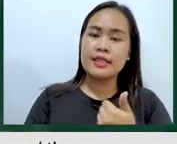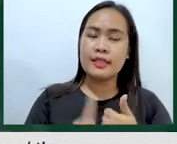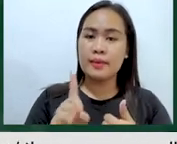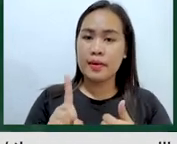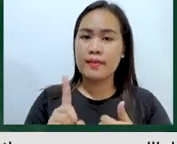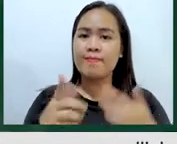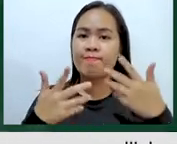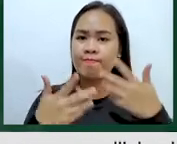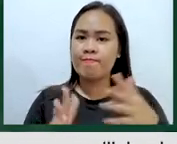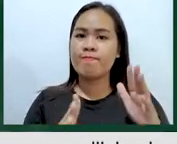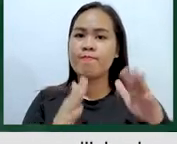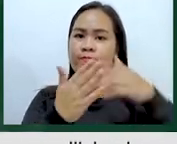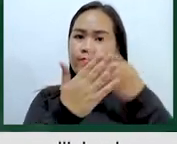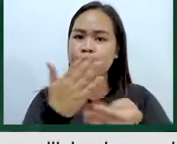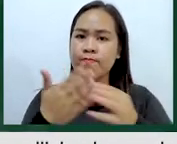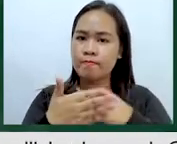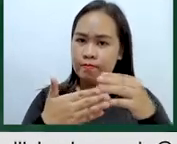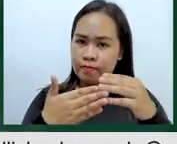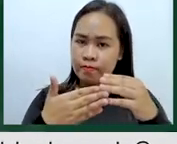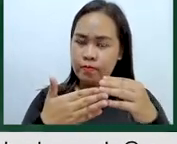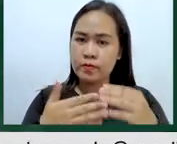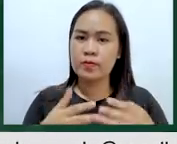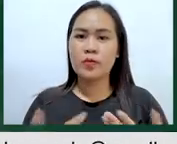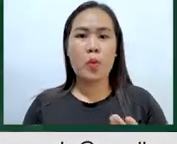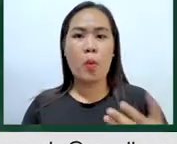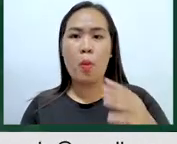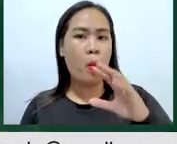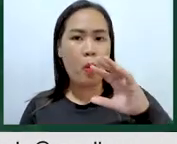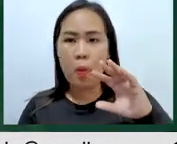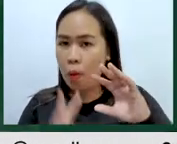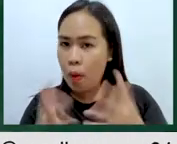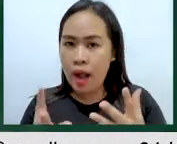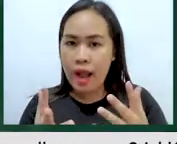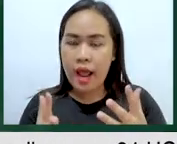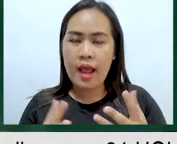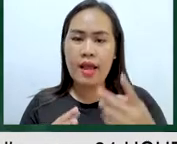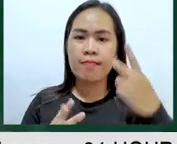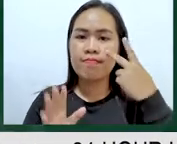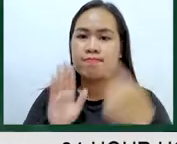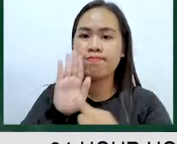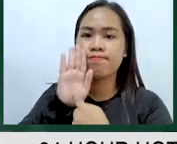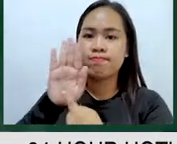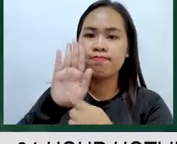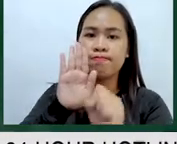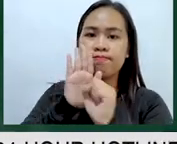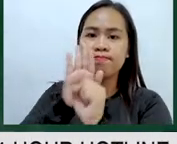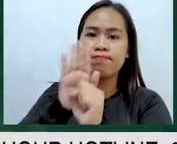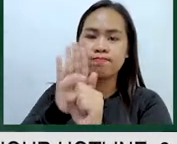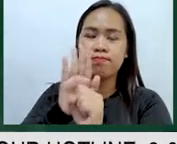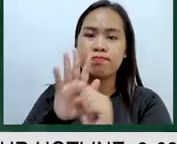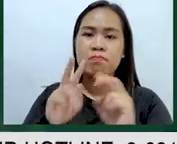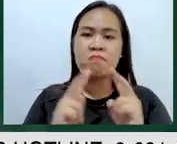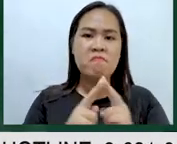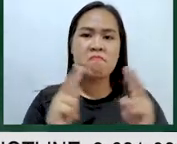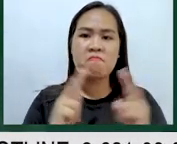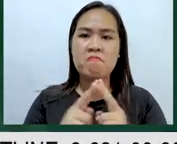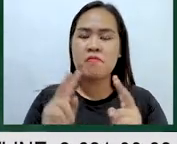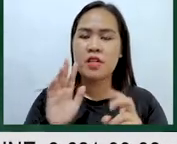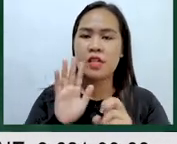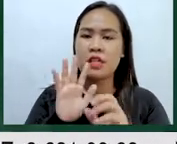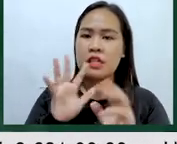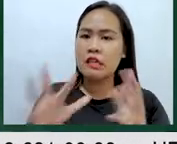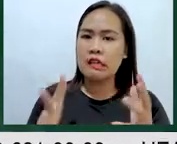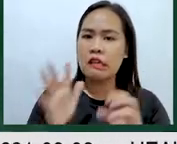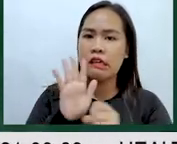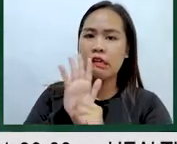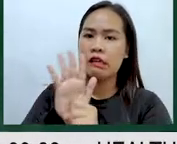ng kanilang retesting, no. Yung isa na retest na, and then yung isa for schedule na siya for retesting. But both of them,